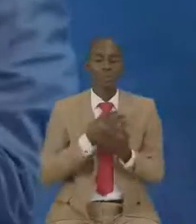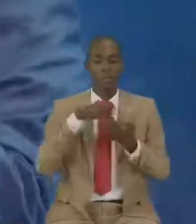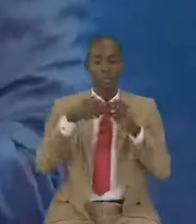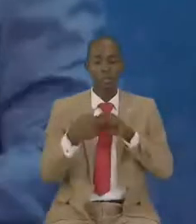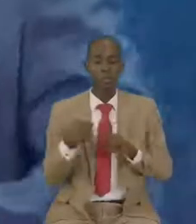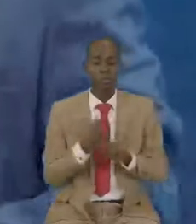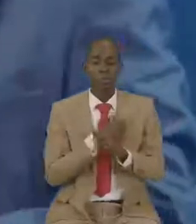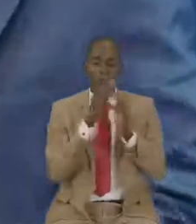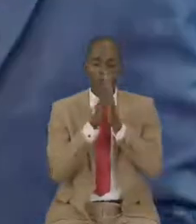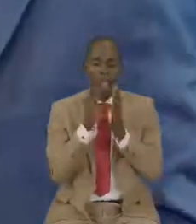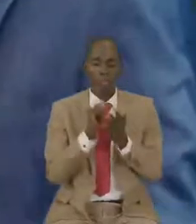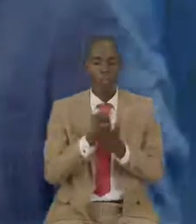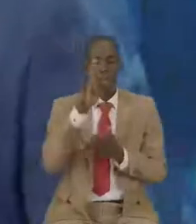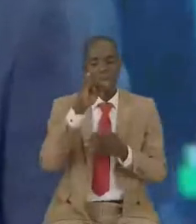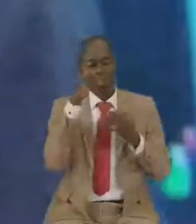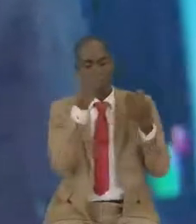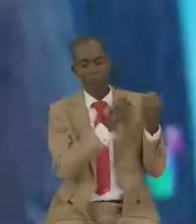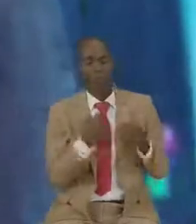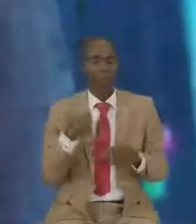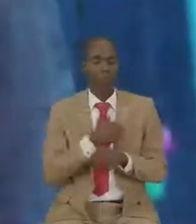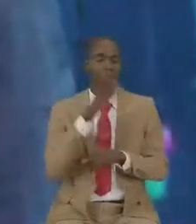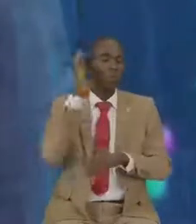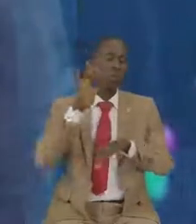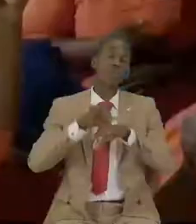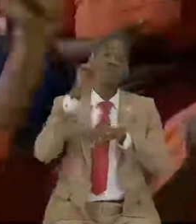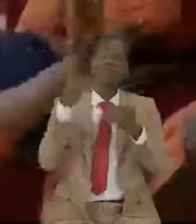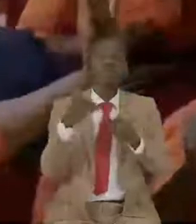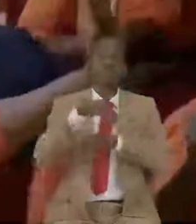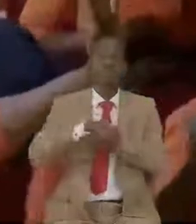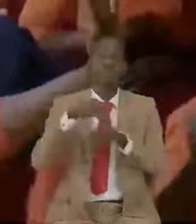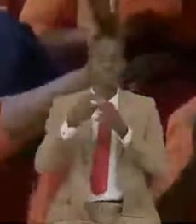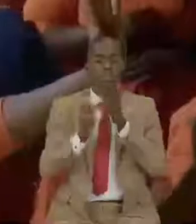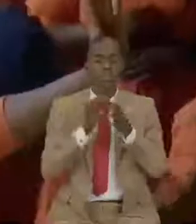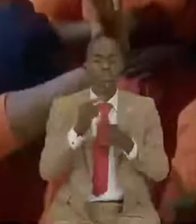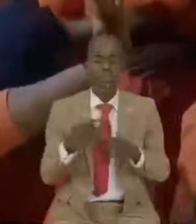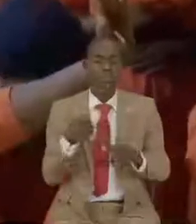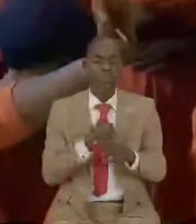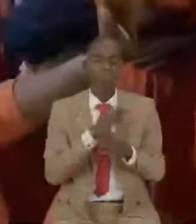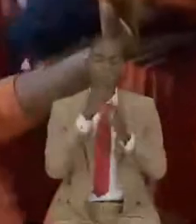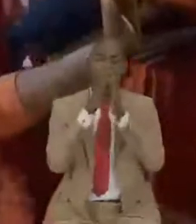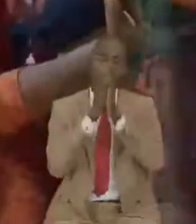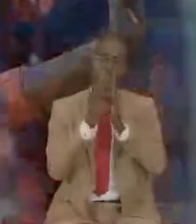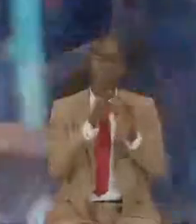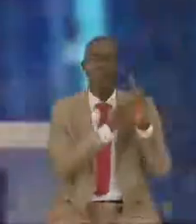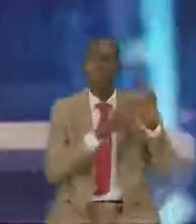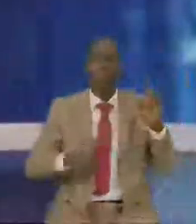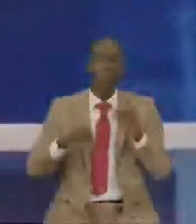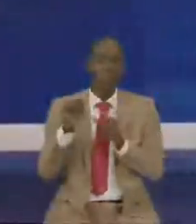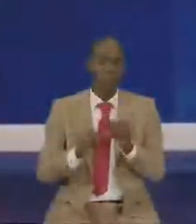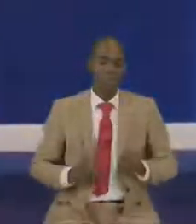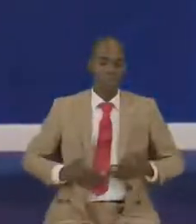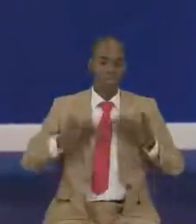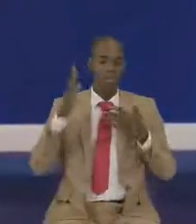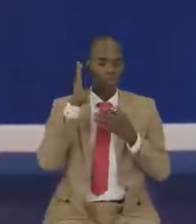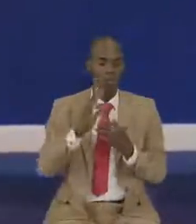qui est venu ôter nos problèmes. Nous prions que par la foi que nous te touchions au nom de Jésus-Christ.